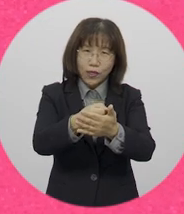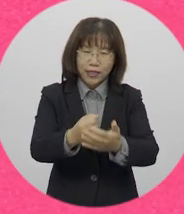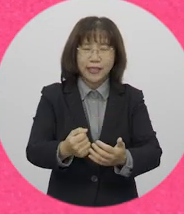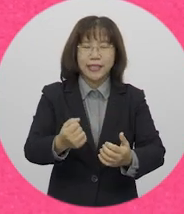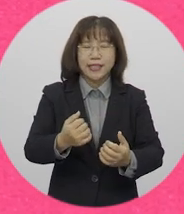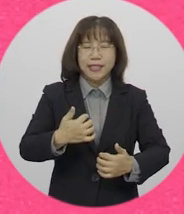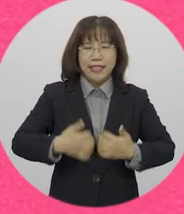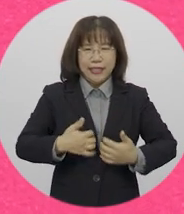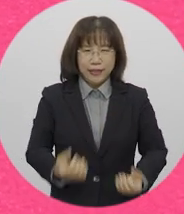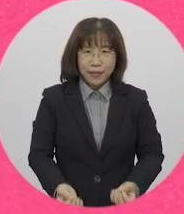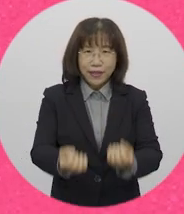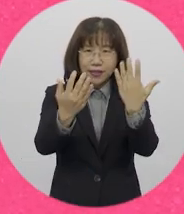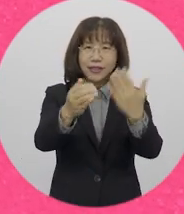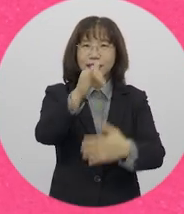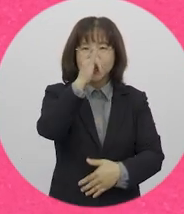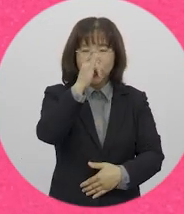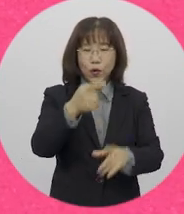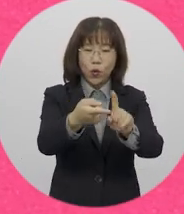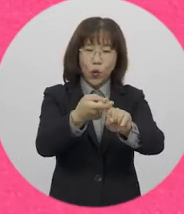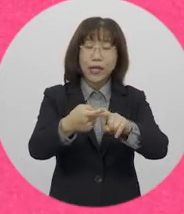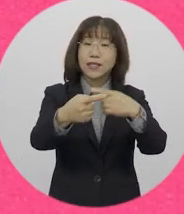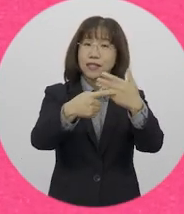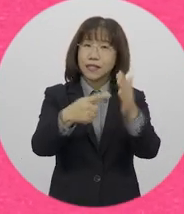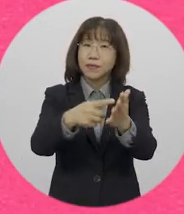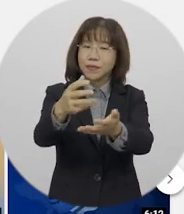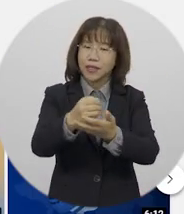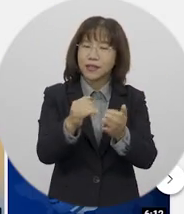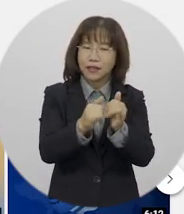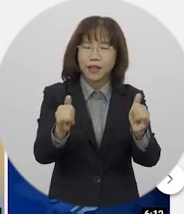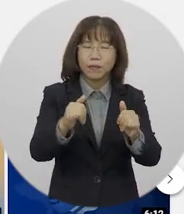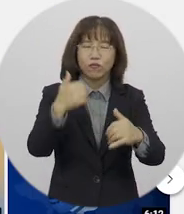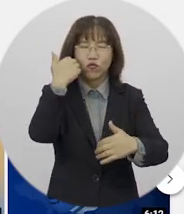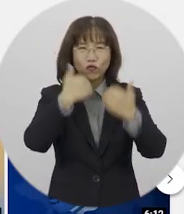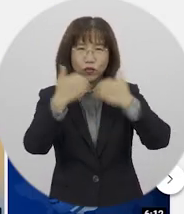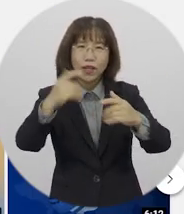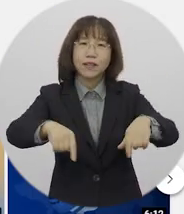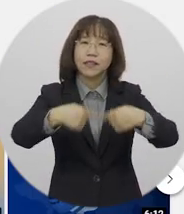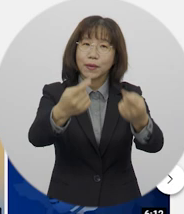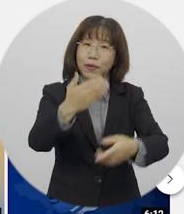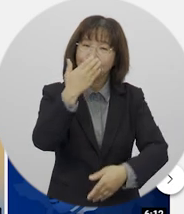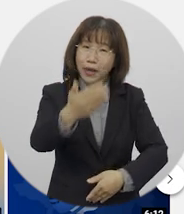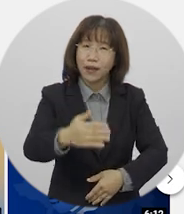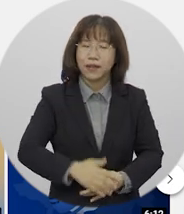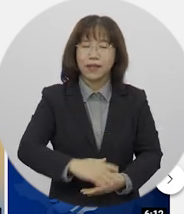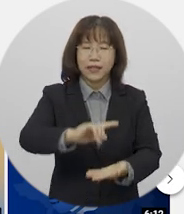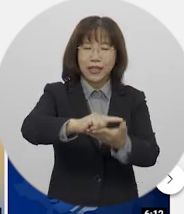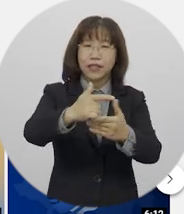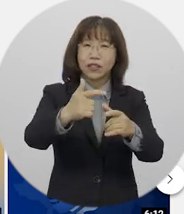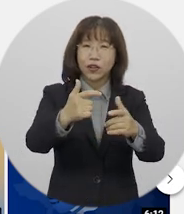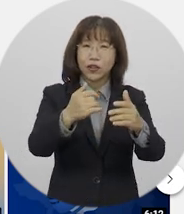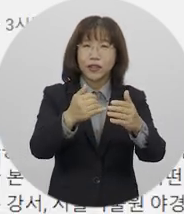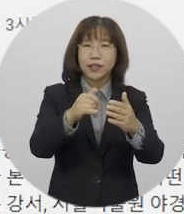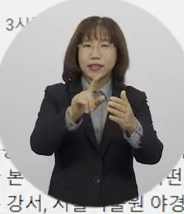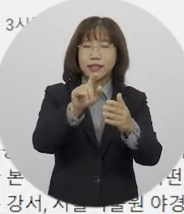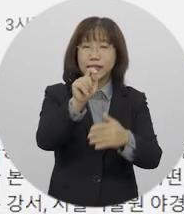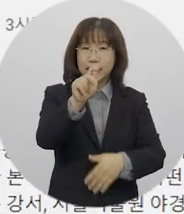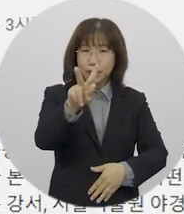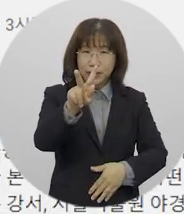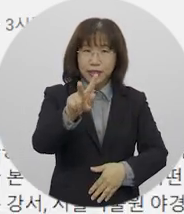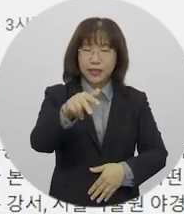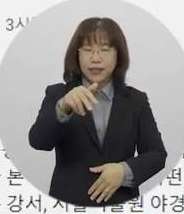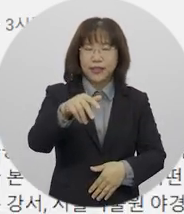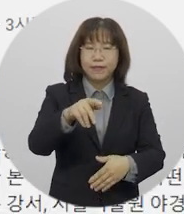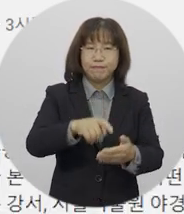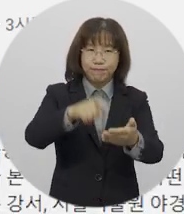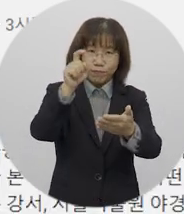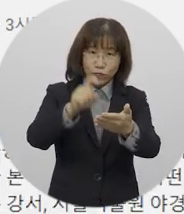i강서TV 유튜브 구독 이벤트는 관심있는 분들이라면 누구나 참여할 수 있습니다. 유튜브 i강서TV 채널을 구독한